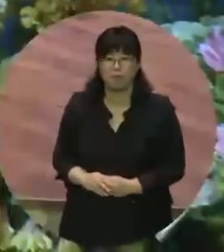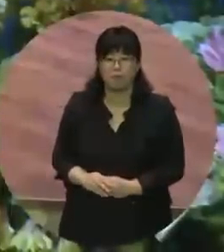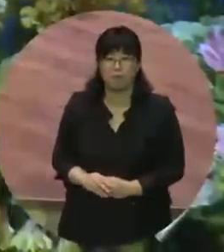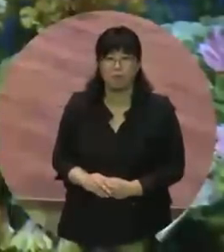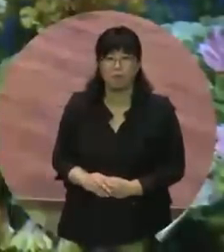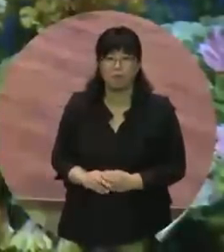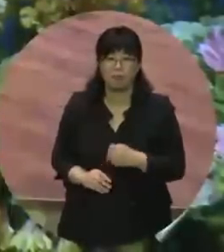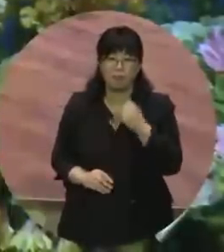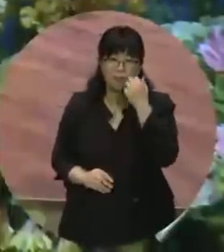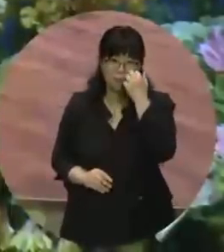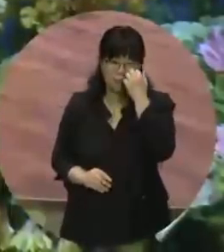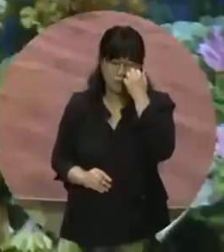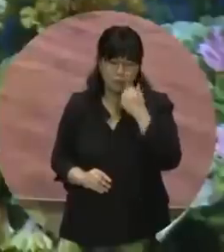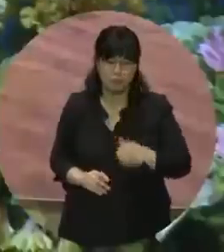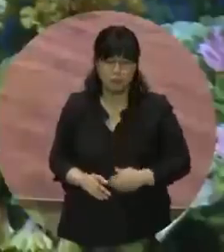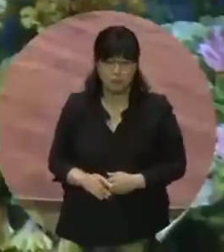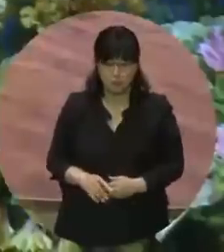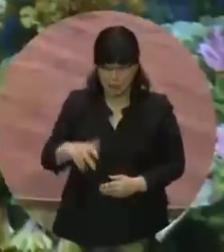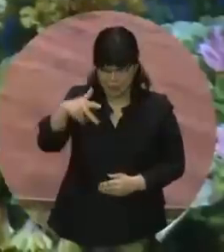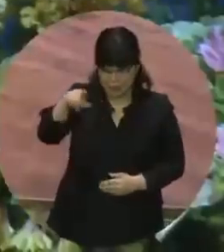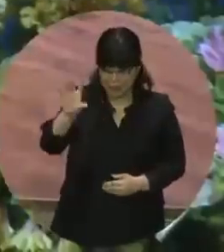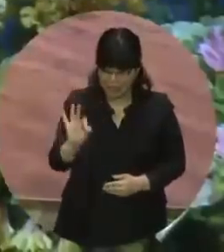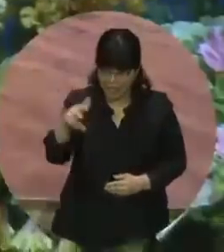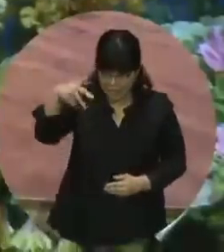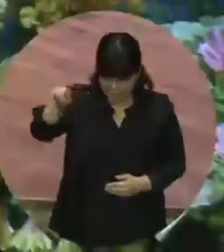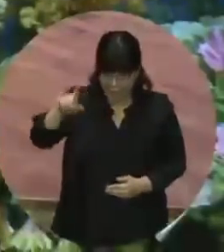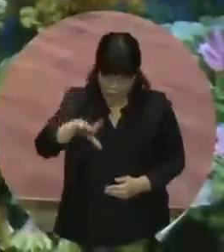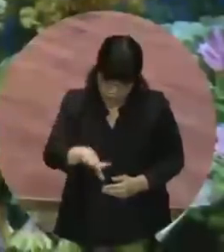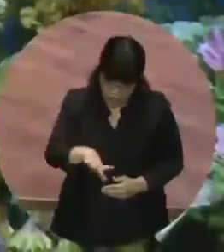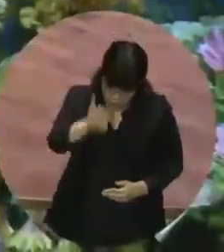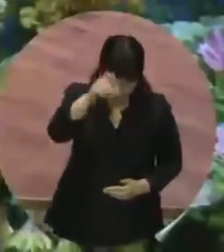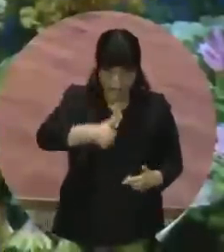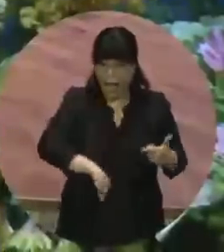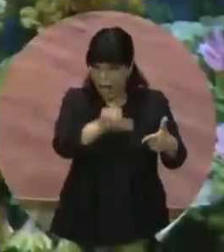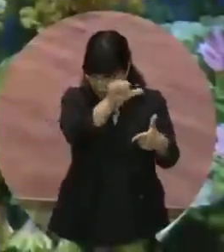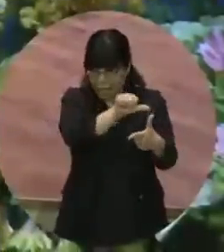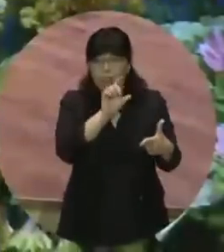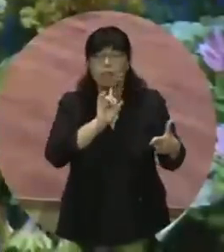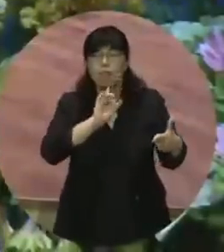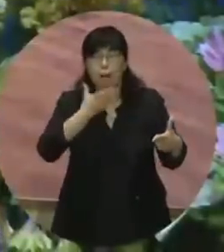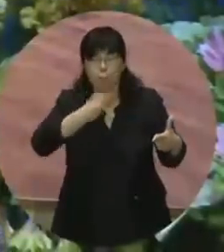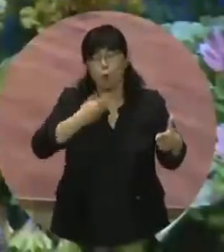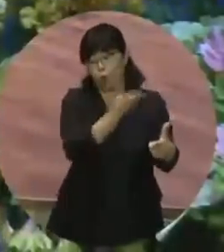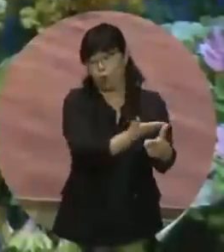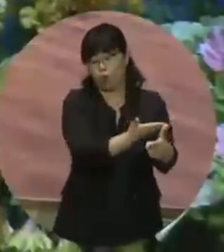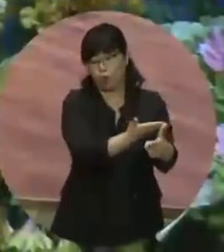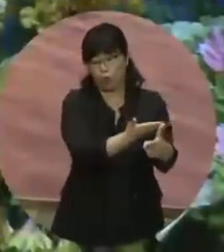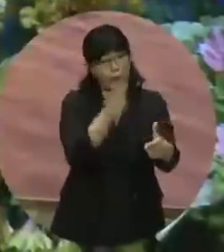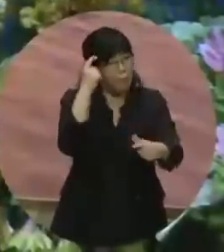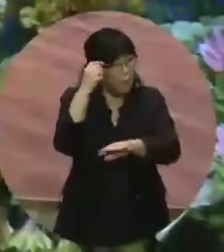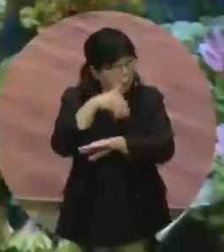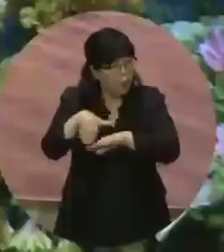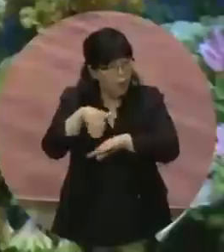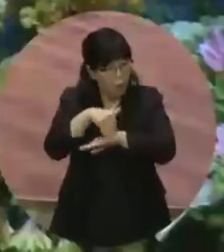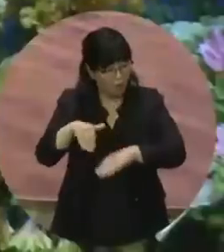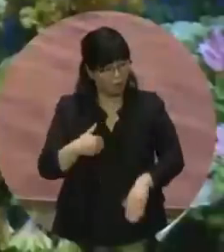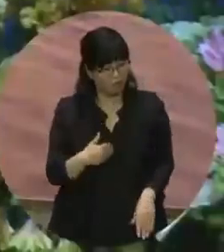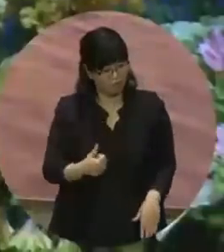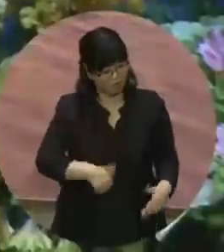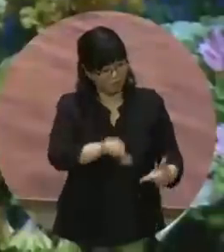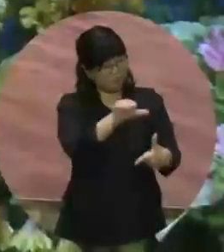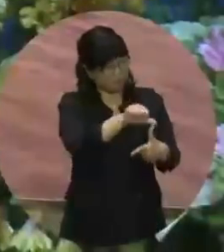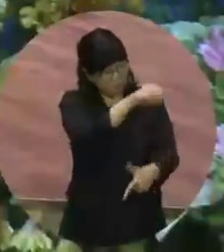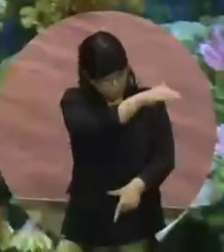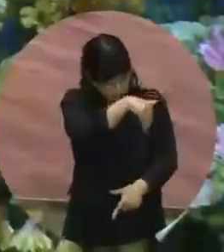그래서 이 그야말로 장자 에서를 불러가지고 에서야 너 가서 사냥을 좀